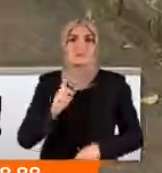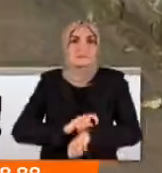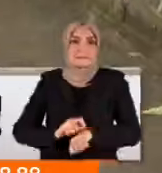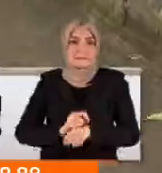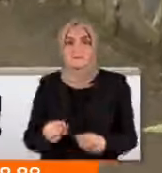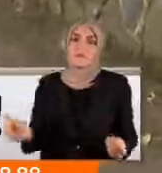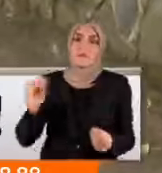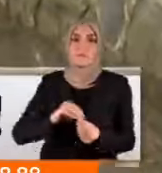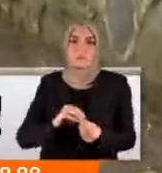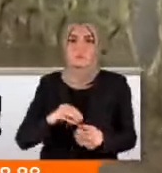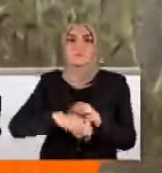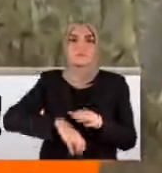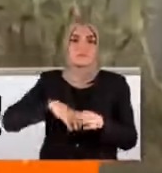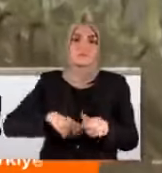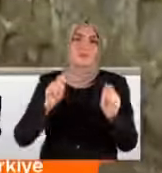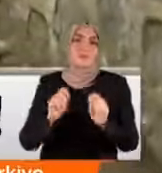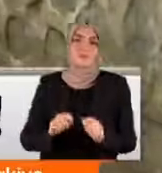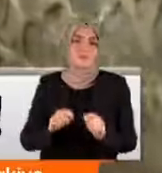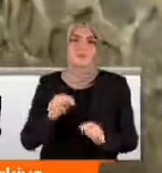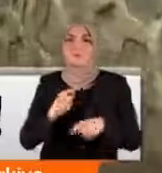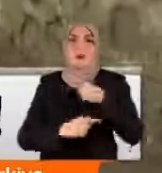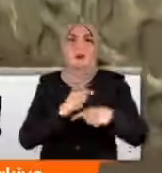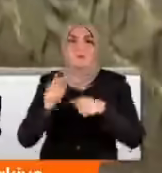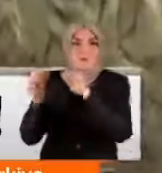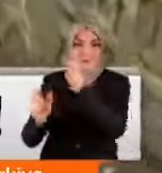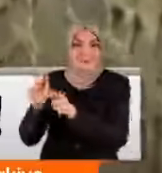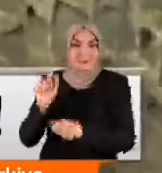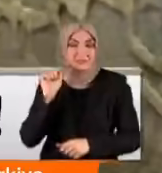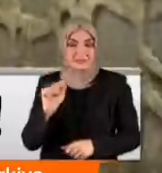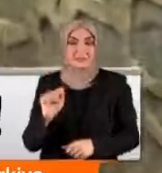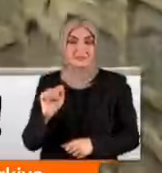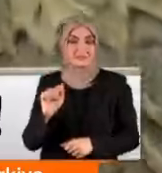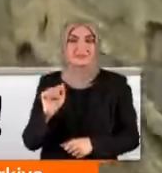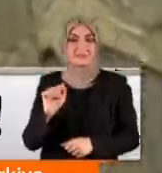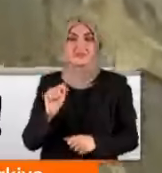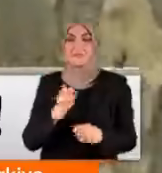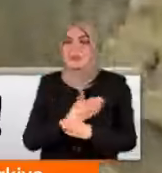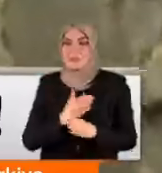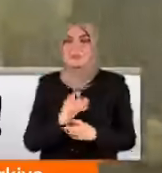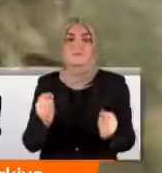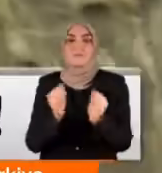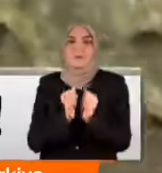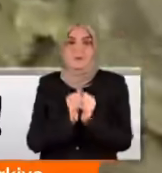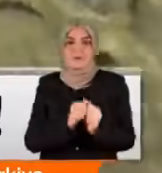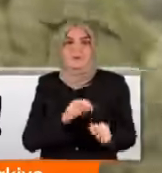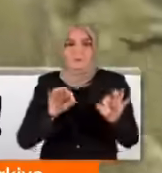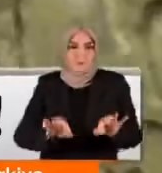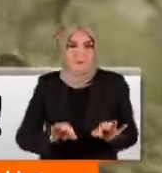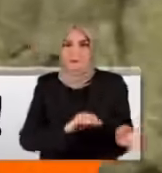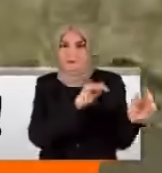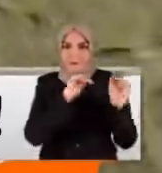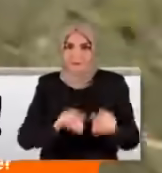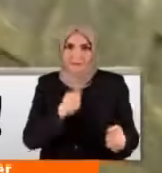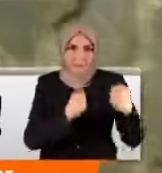Ormanı ile birlikte noktaya kadar geldik Buradan sonra araçla gidilmiyor yaklaşık